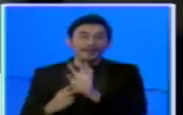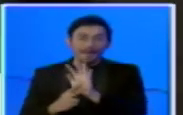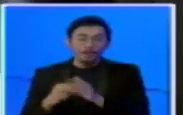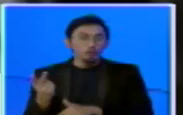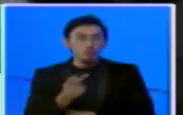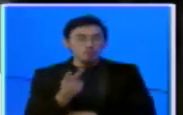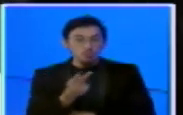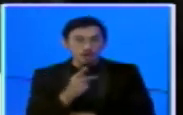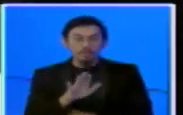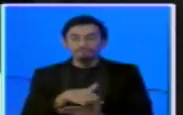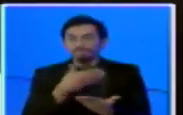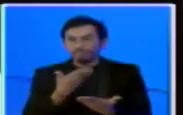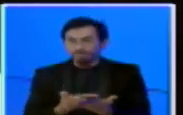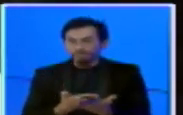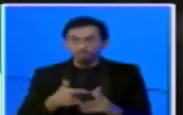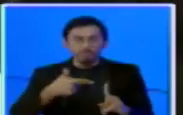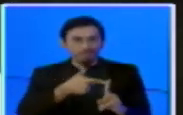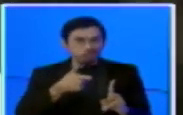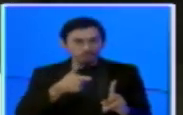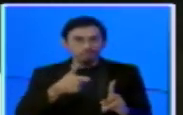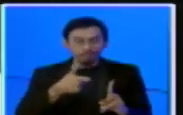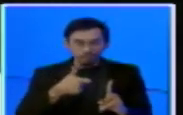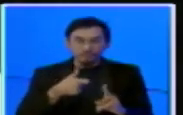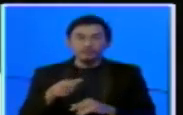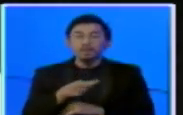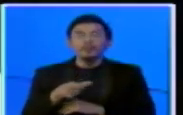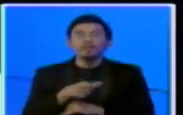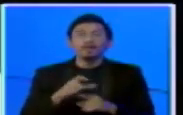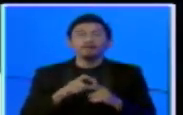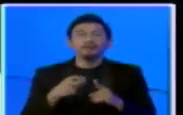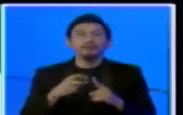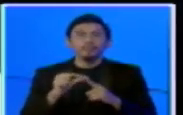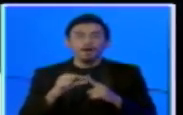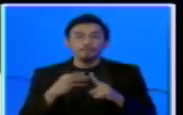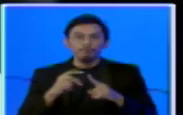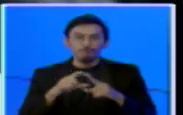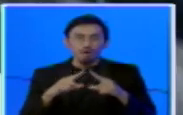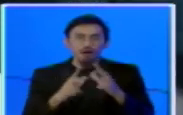luka tembak di rumahnya di Desa Lidah Tanah, Kecamatan Parbuangan, Kabupaten Serdang Bedagai.